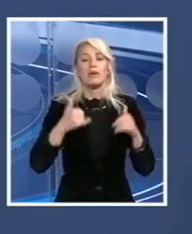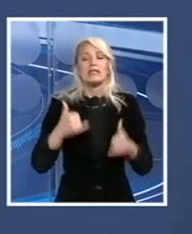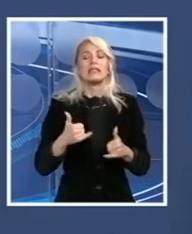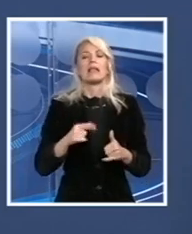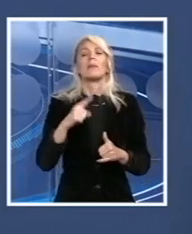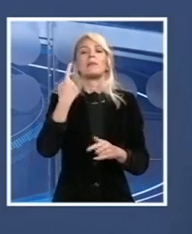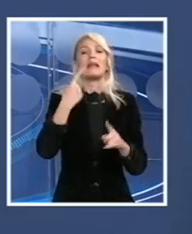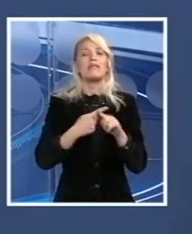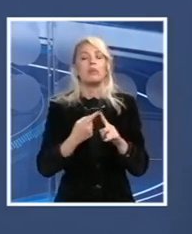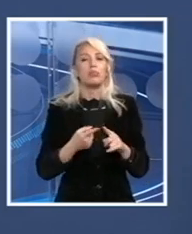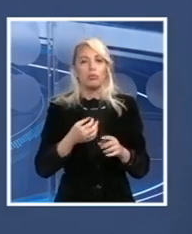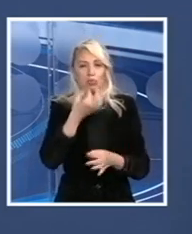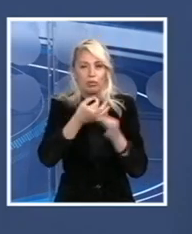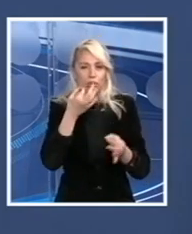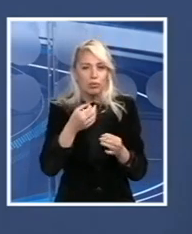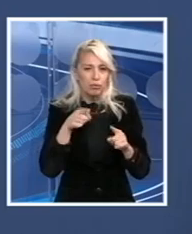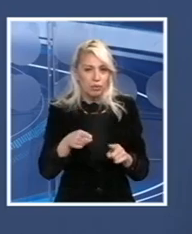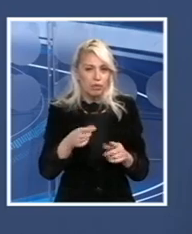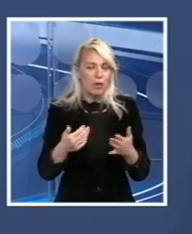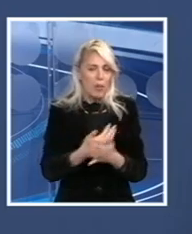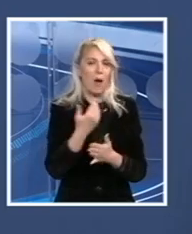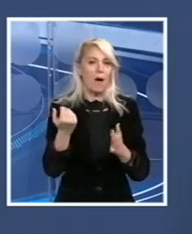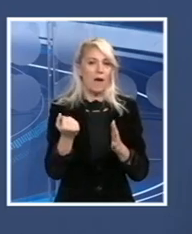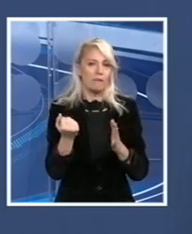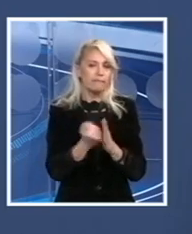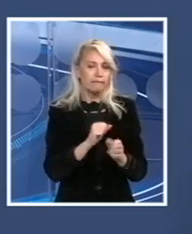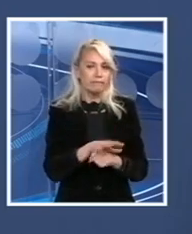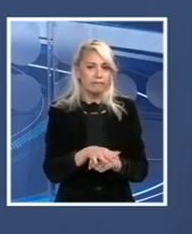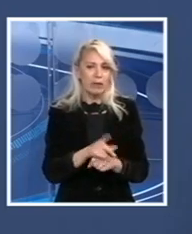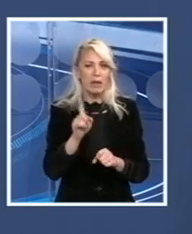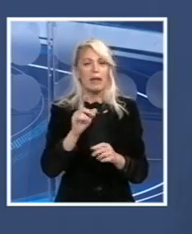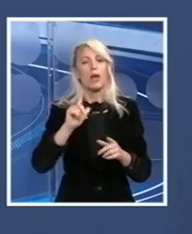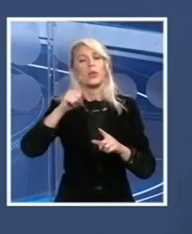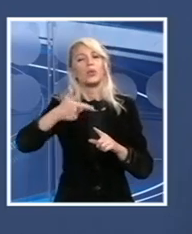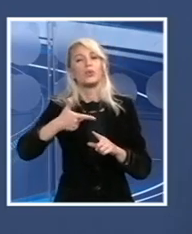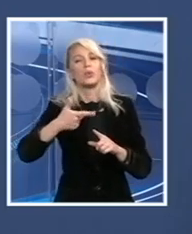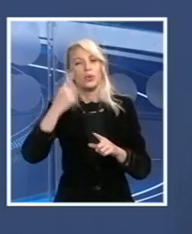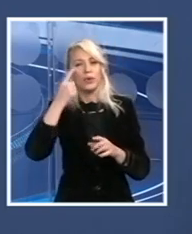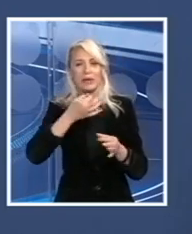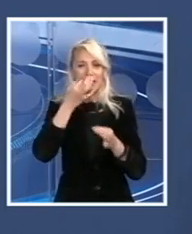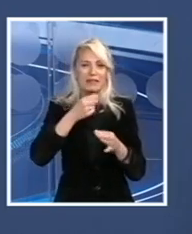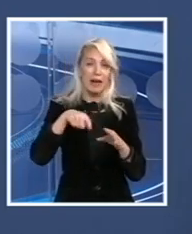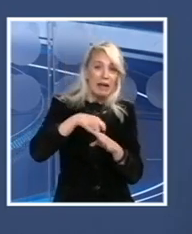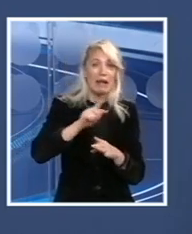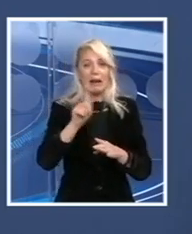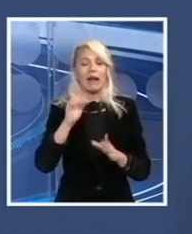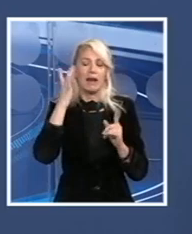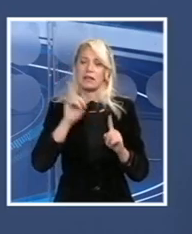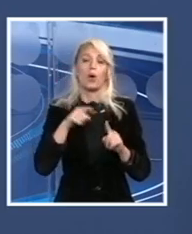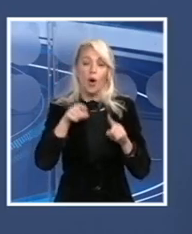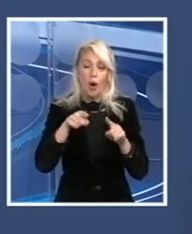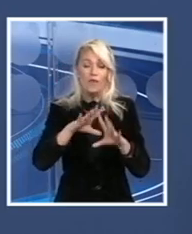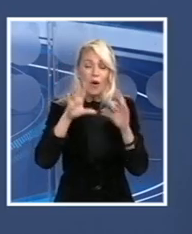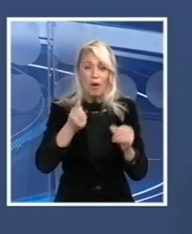Ovo se odnosi na samo novo obolele. Kada je u pitanju pacijenti kod koji se,